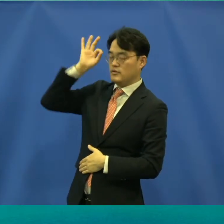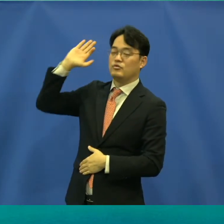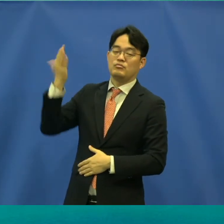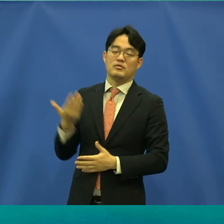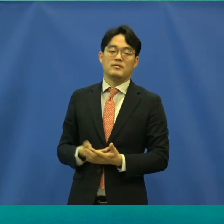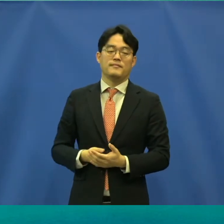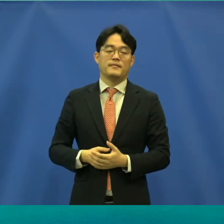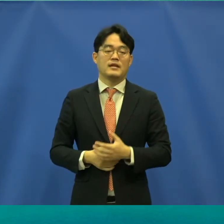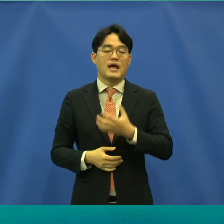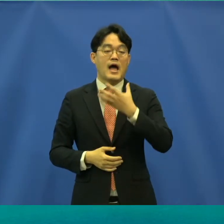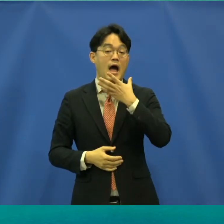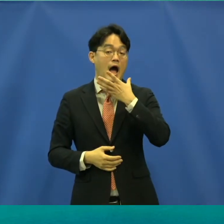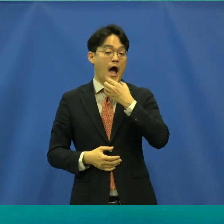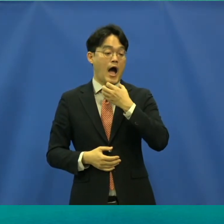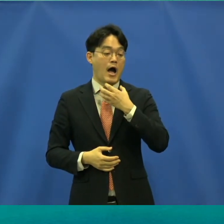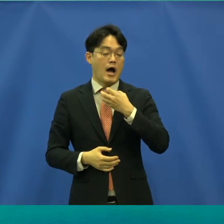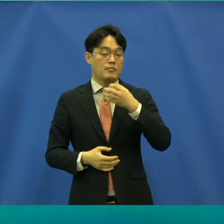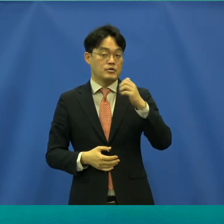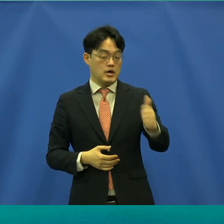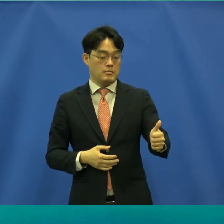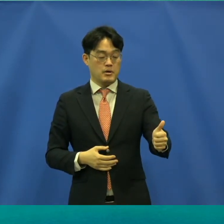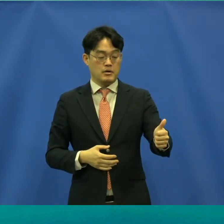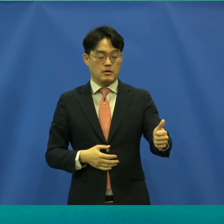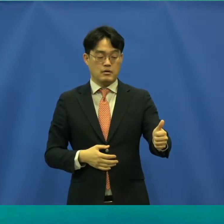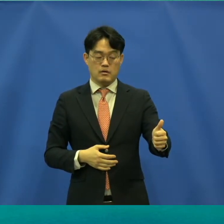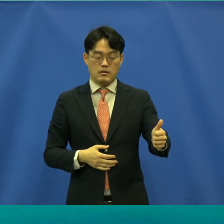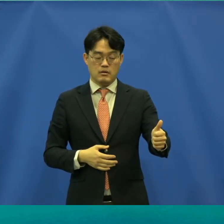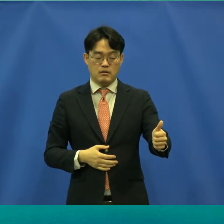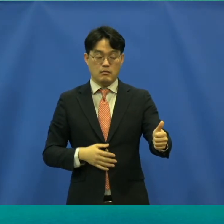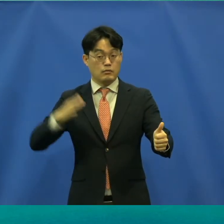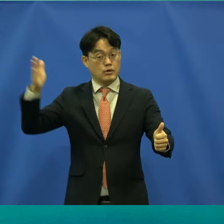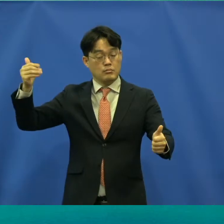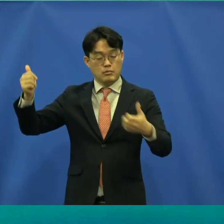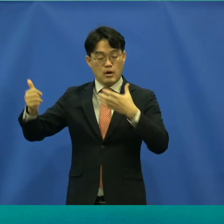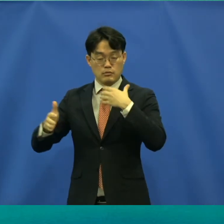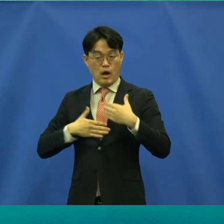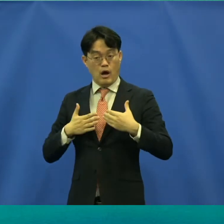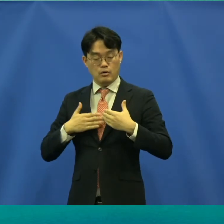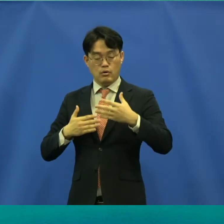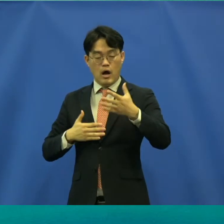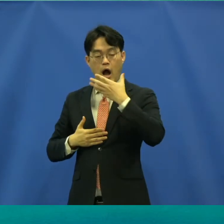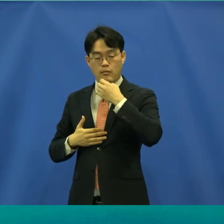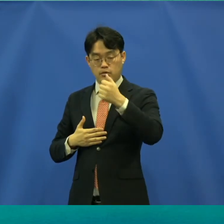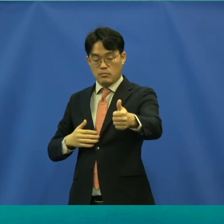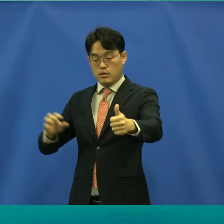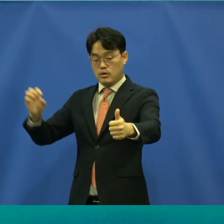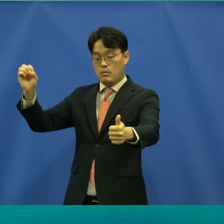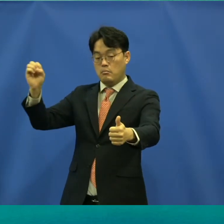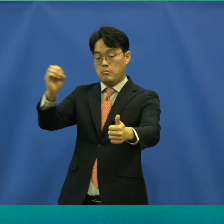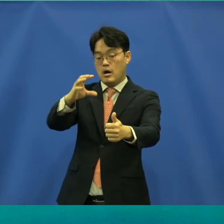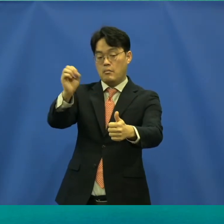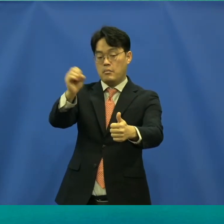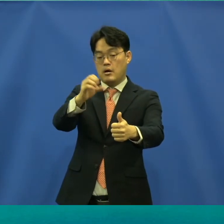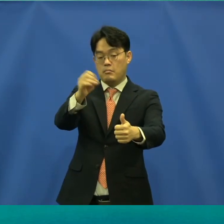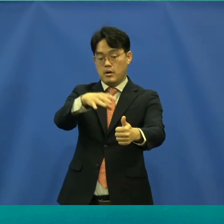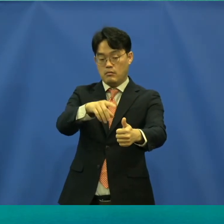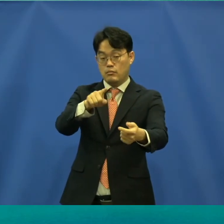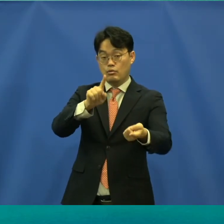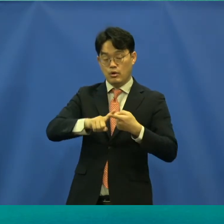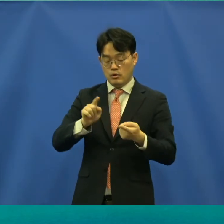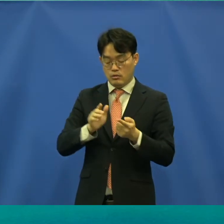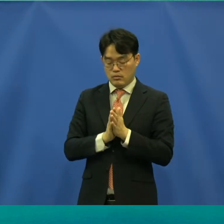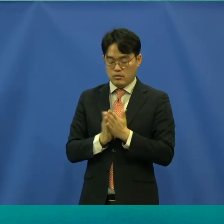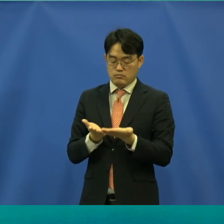아브라함에게 하셨던 그 말씀을 창세기 읽는데 어느 날 그 말씀을 읽는데 그 말씀이 그냥 살아 꿈틀거리면서